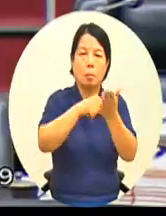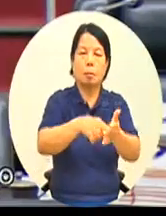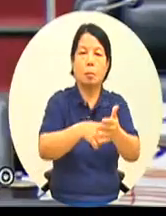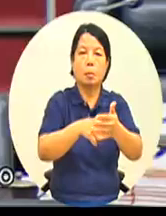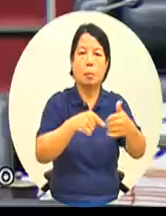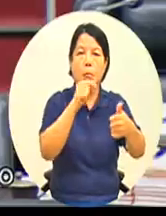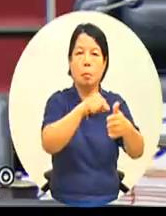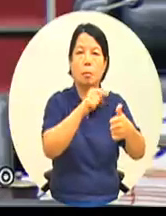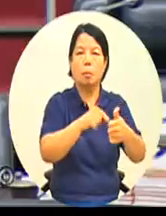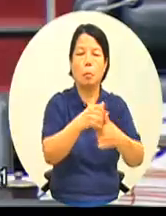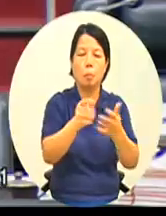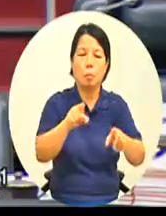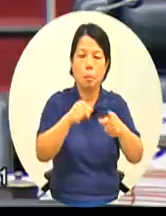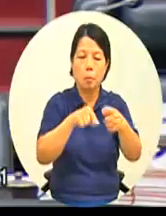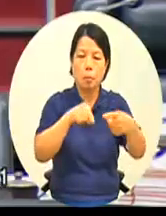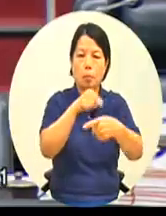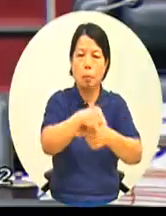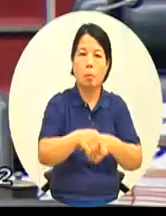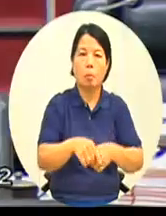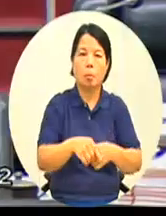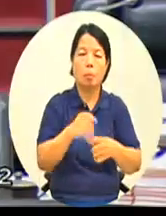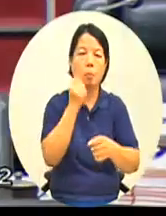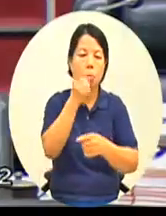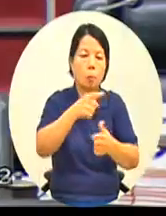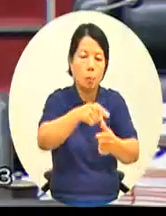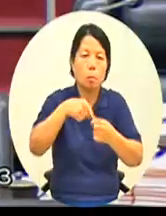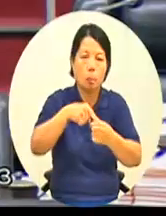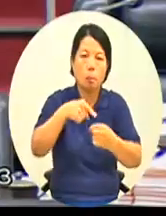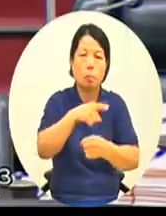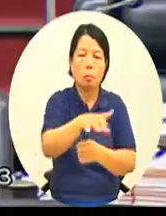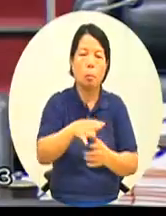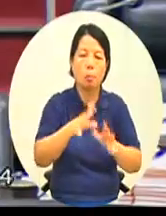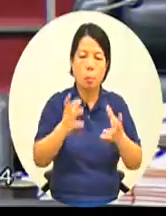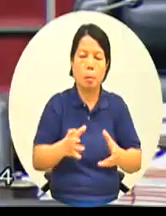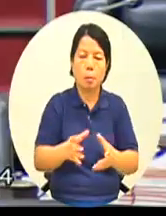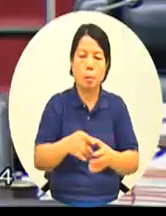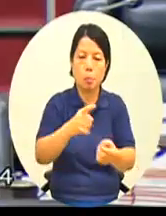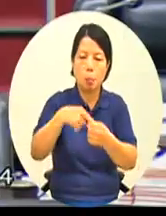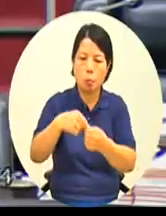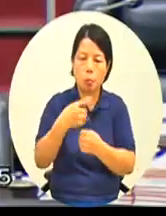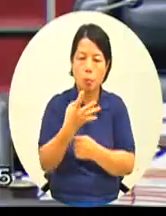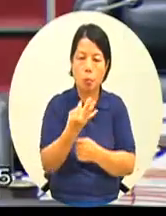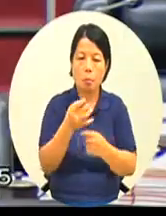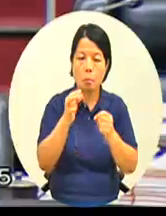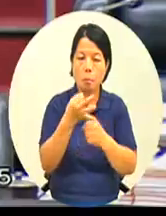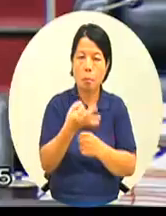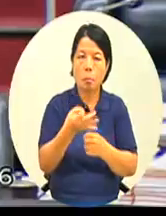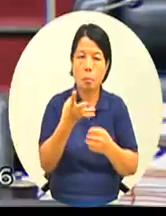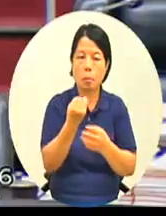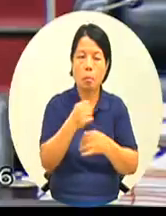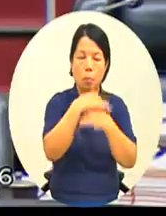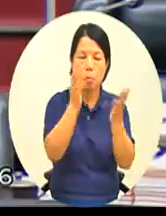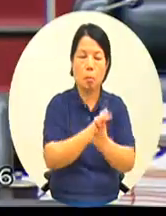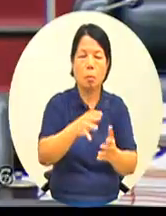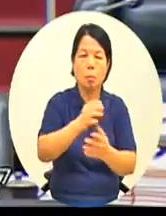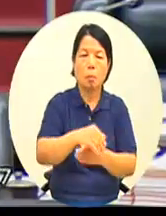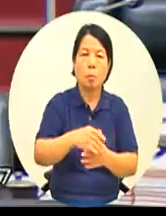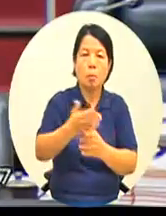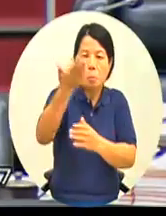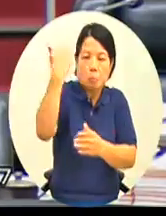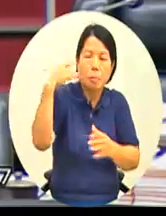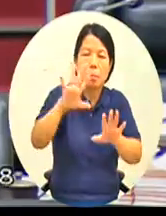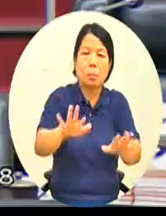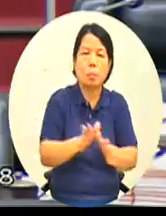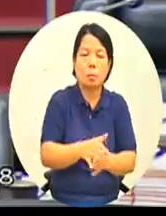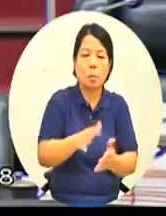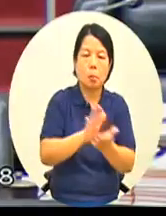现在目前的平均薪资，或者他们现在落点的薪资是在哪里？比较他前单位跟后续的这个